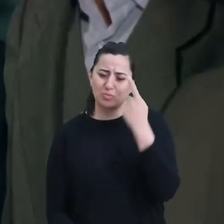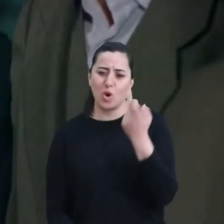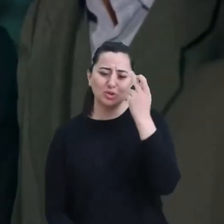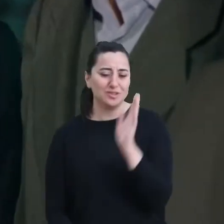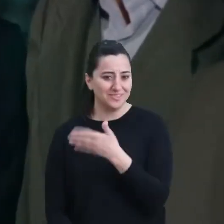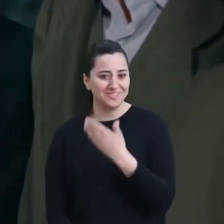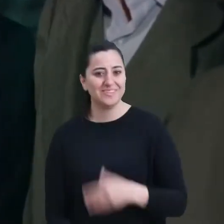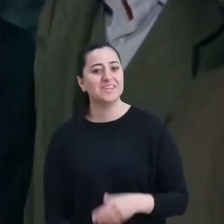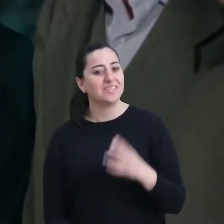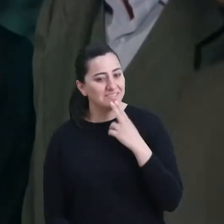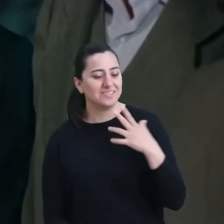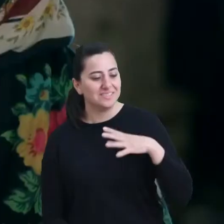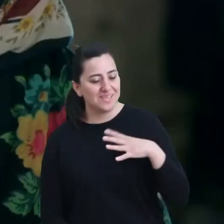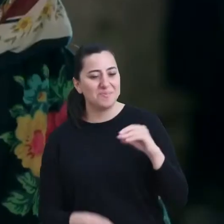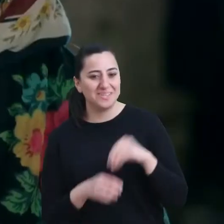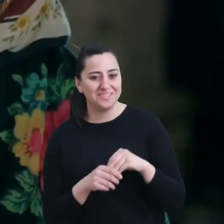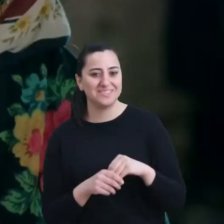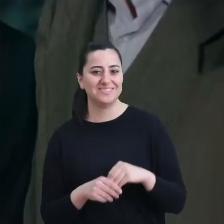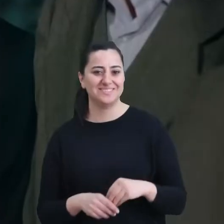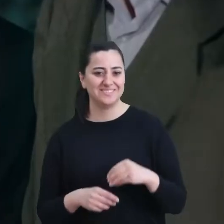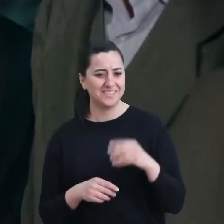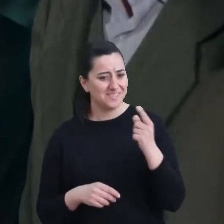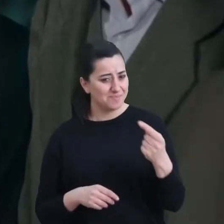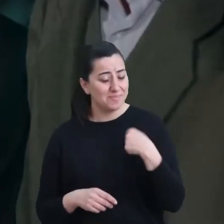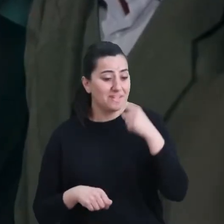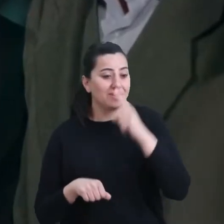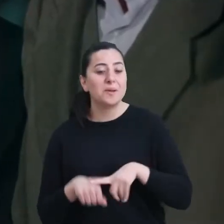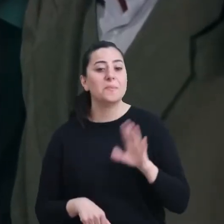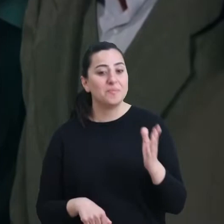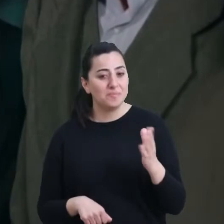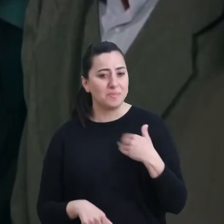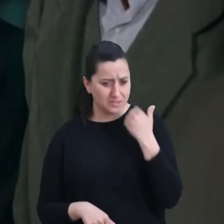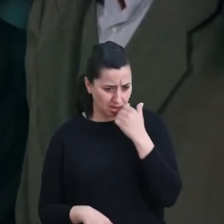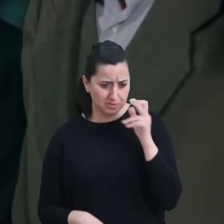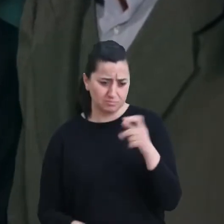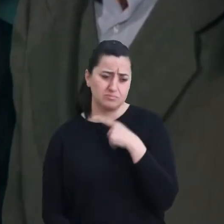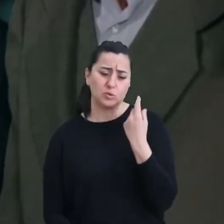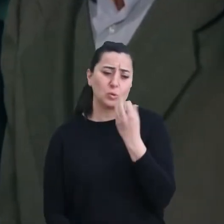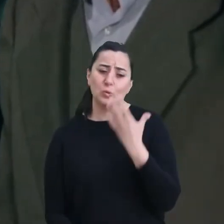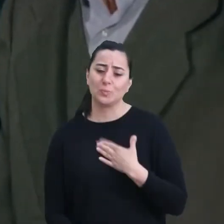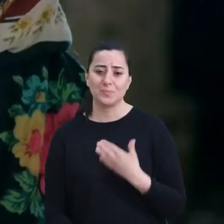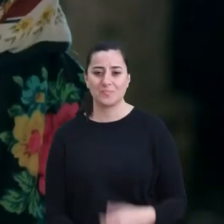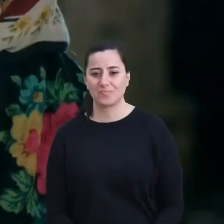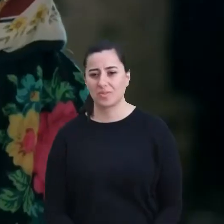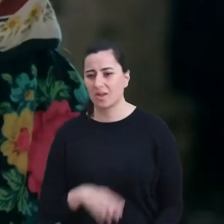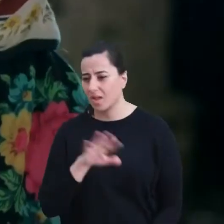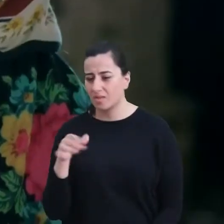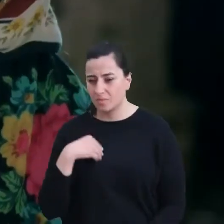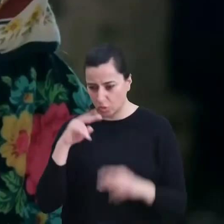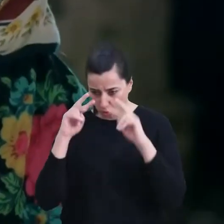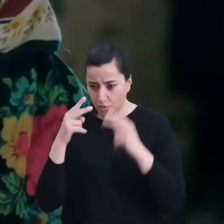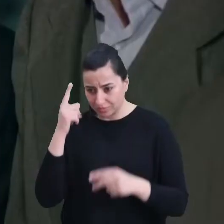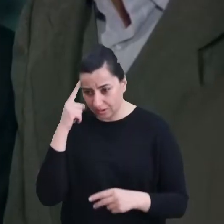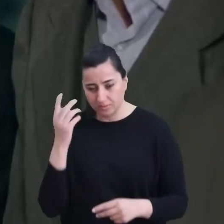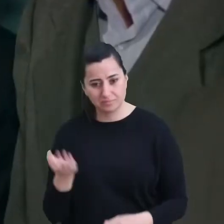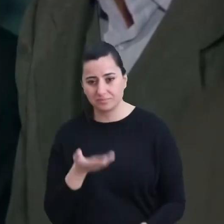gari. Kız isteme meselesiydin ana o. Sen bana inanmıyor musun gülüm? Ben sen yalan söyler miyim hiç? Siz beni hepten kör